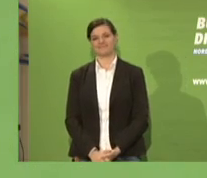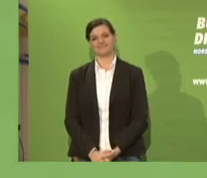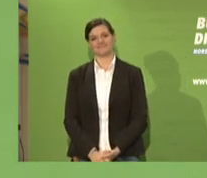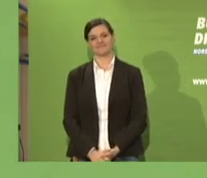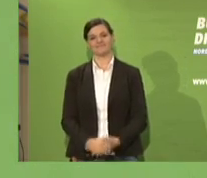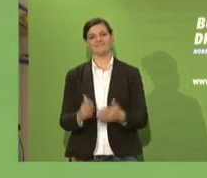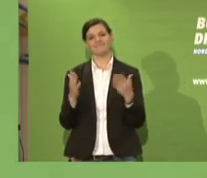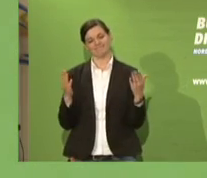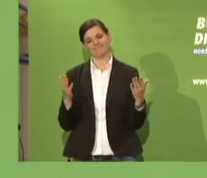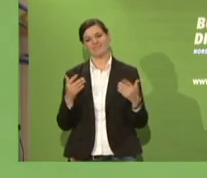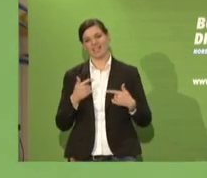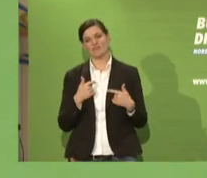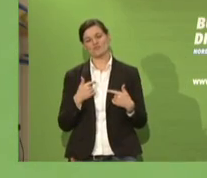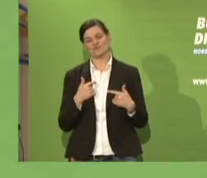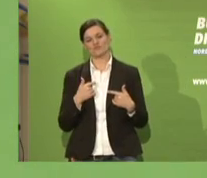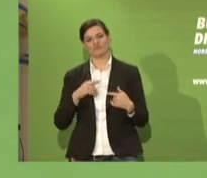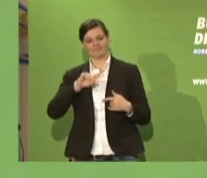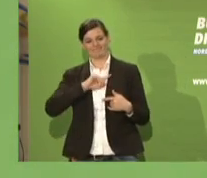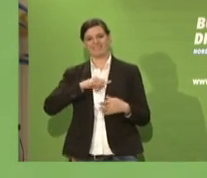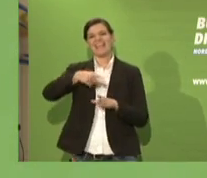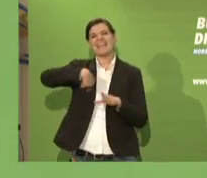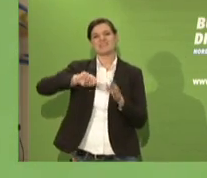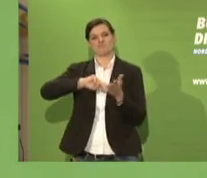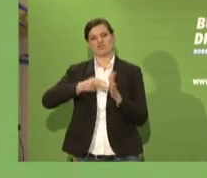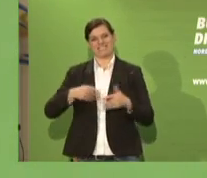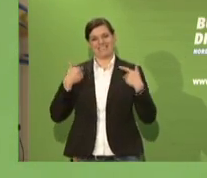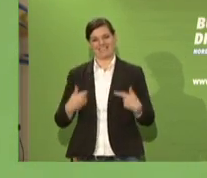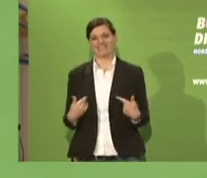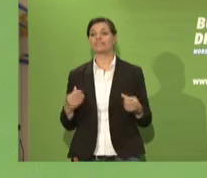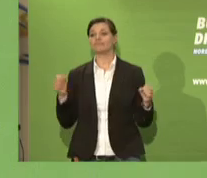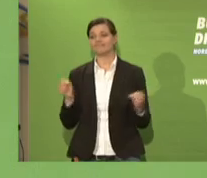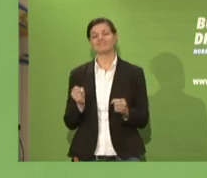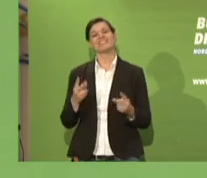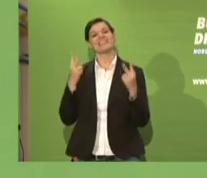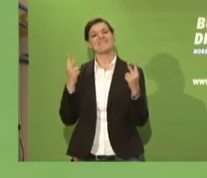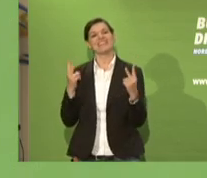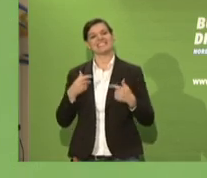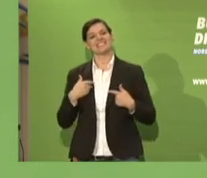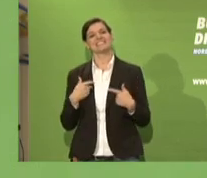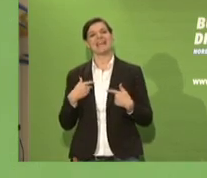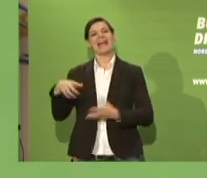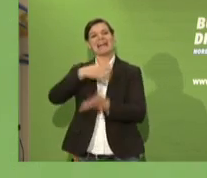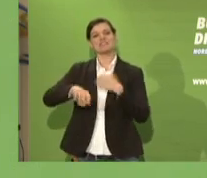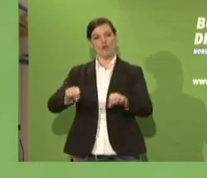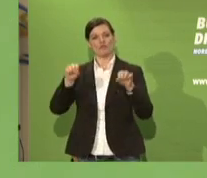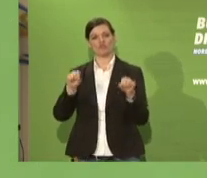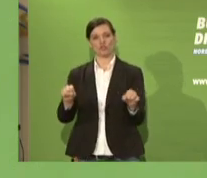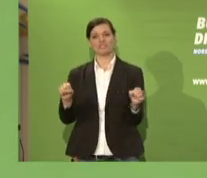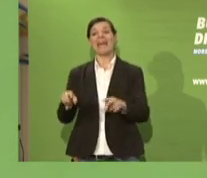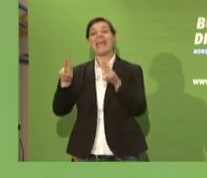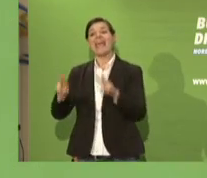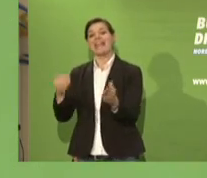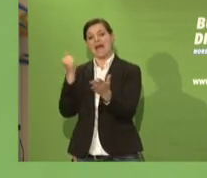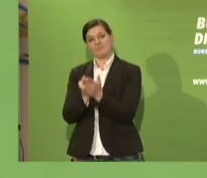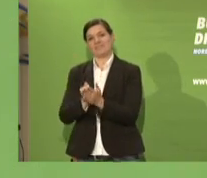Und ich darf erwähnen, als Innenpolitikerin, die Bedeutung des Katastrophenschutzes und den Erhalt der Ehrenamtlichkeit